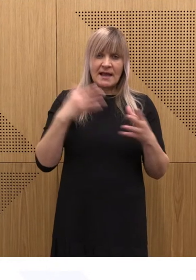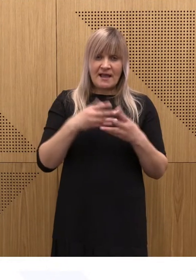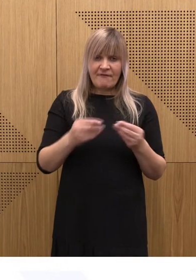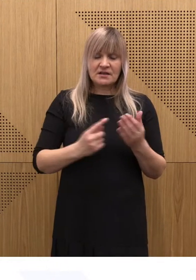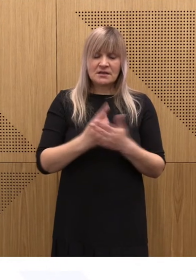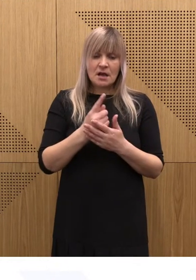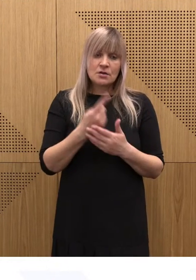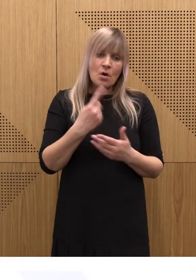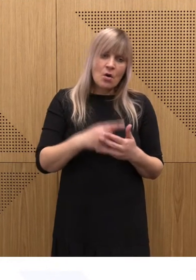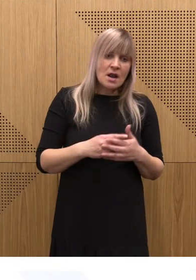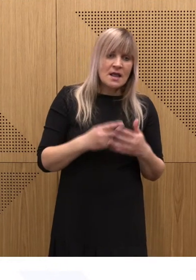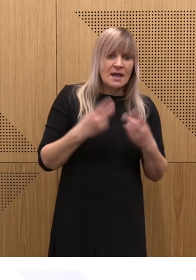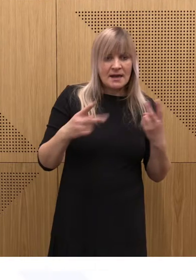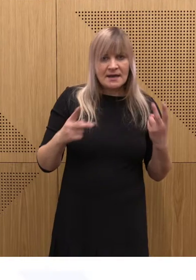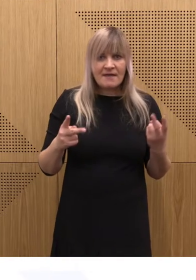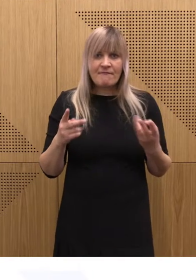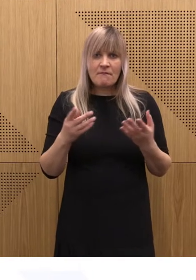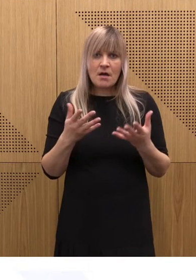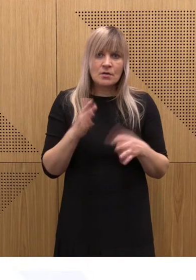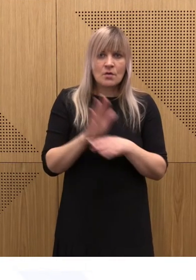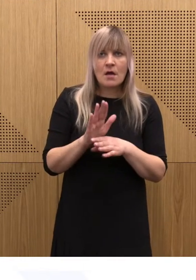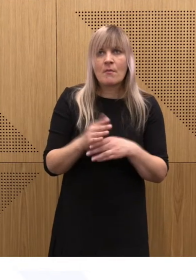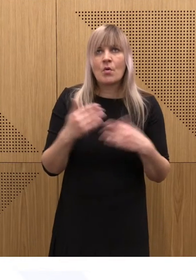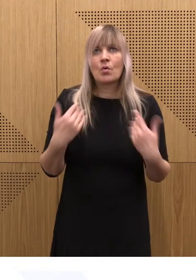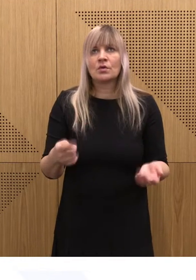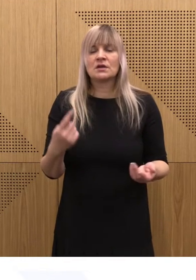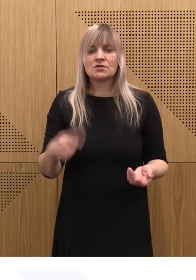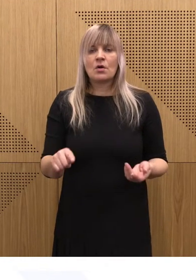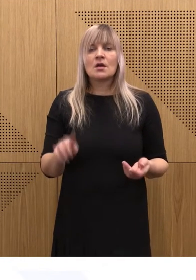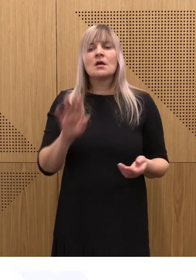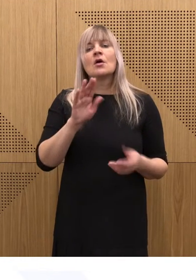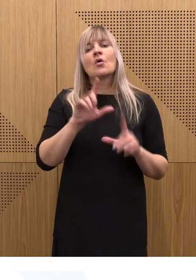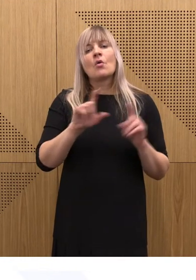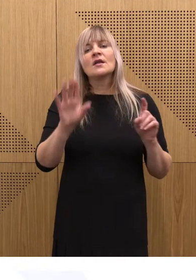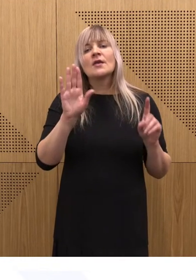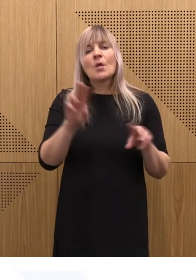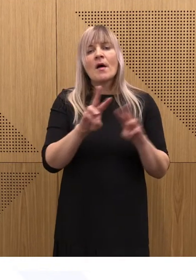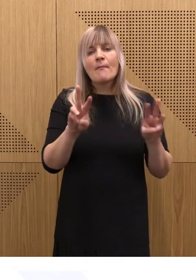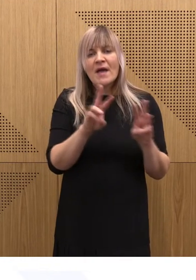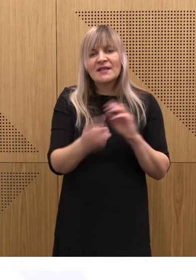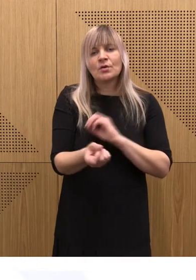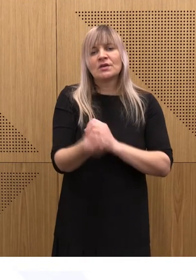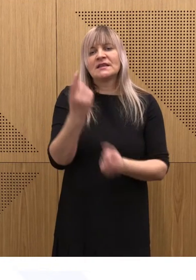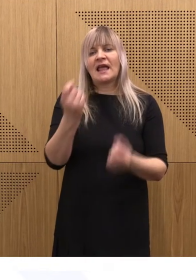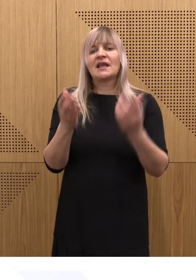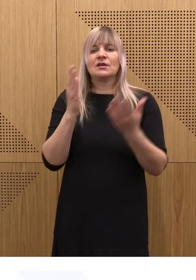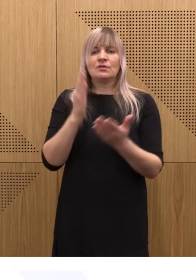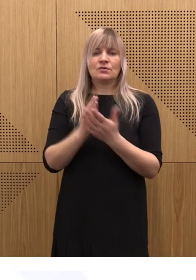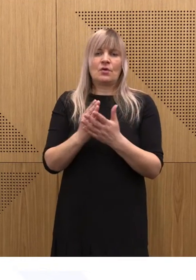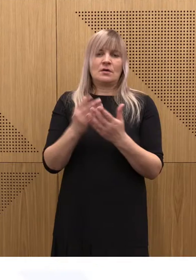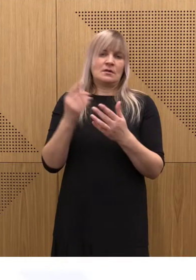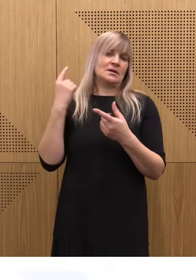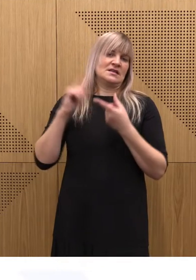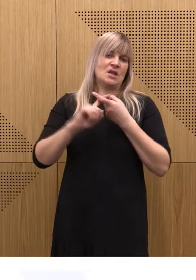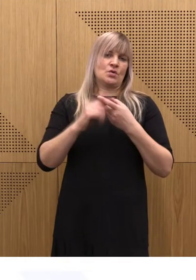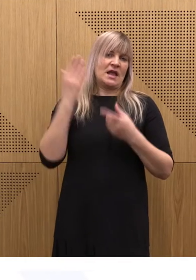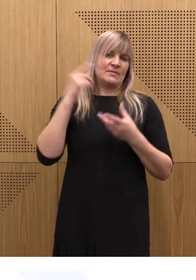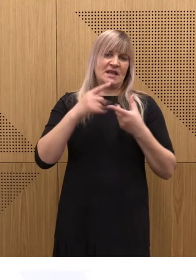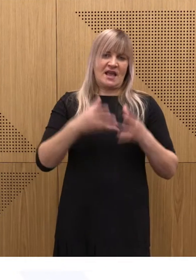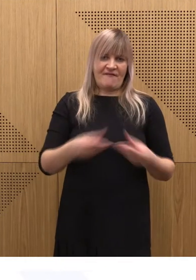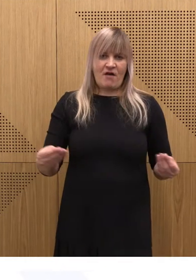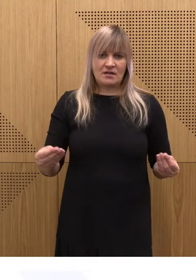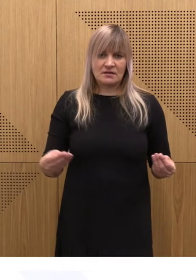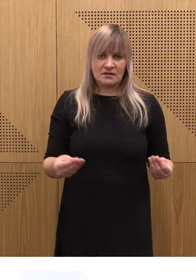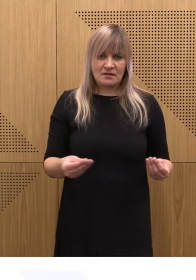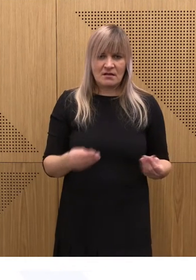nende väljakutsetega tegelema ja neil on välja kujunud oma meetodid ja omad lahendused nendele olukordadele ja kõik